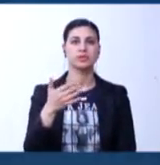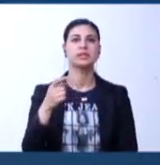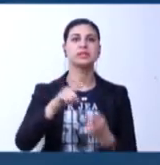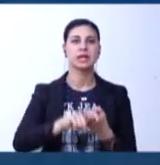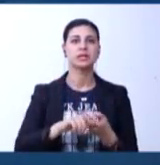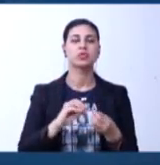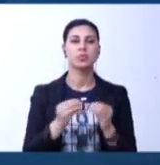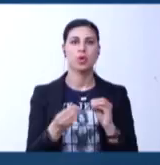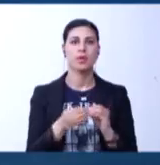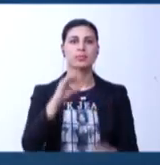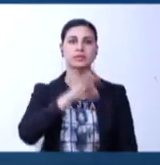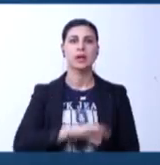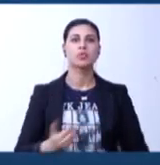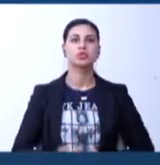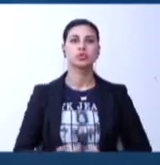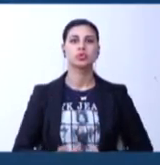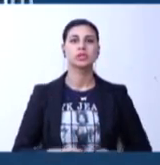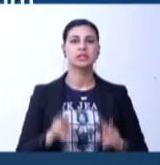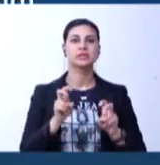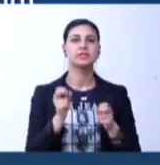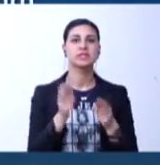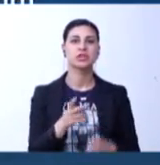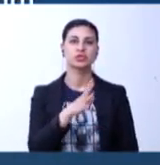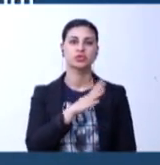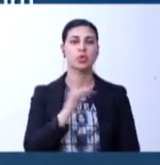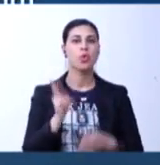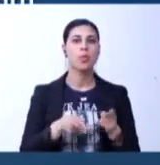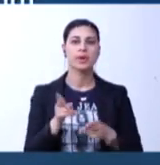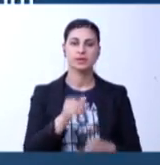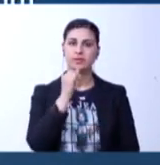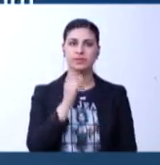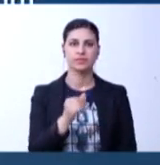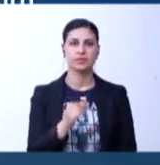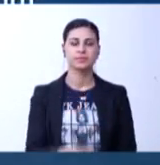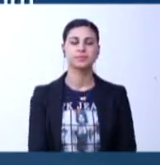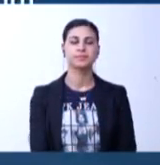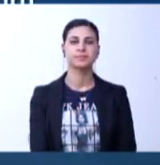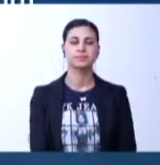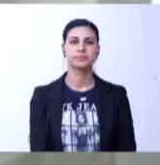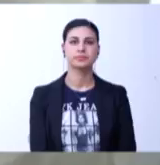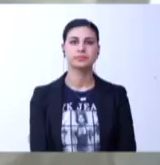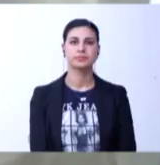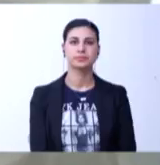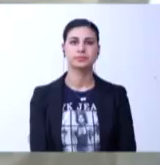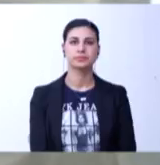თანდართული პრობლემების გამო სიცოცხლისთვის საშიში იყო ტრადიციული მეთოდით ქირურგიული ჩარევა.